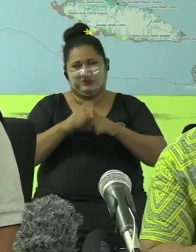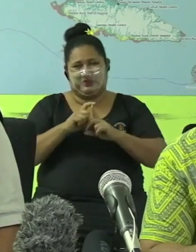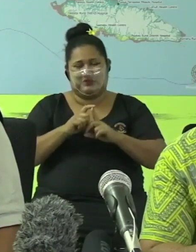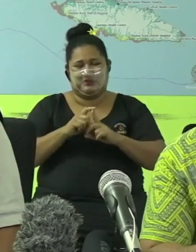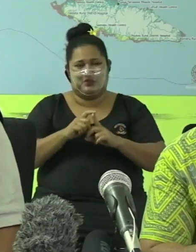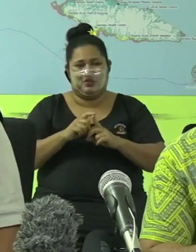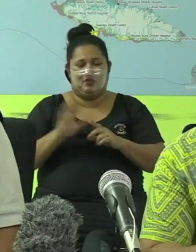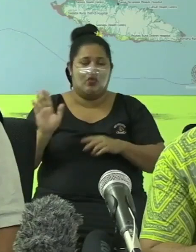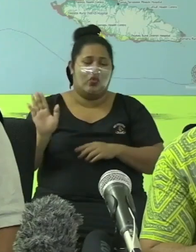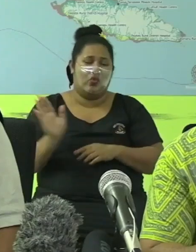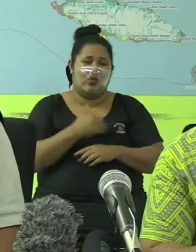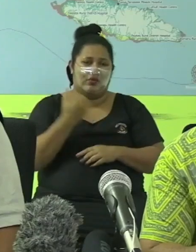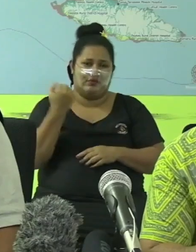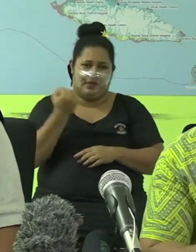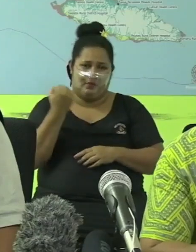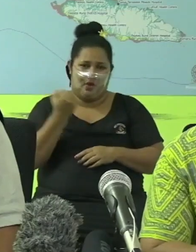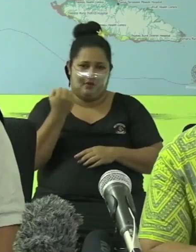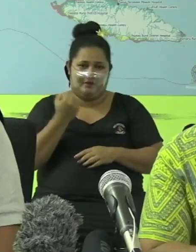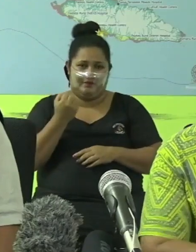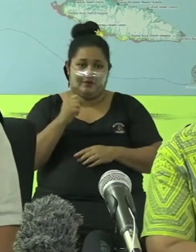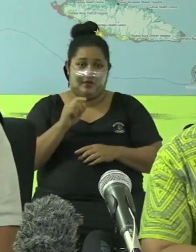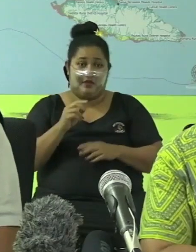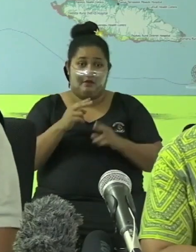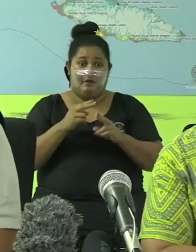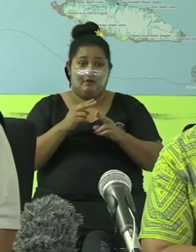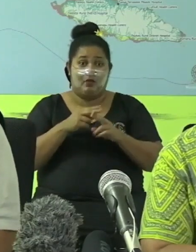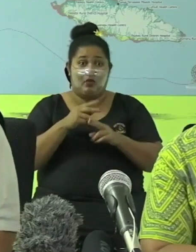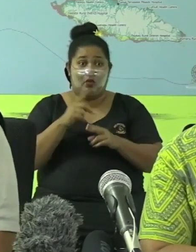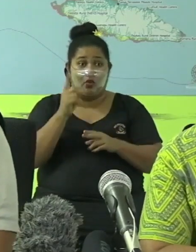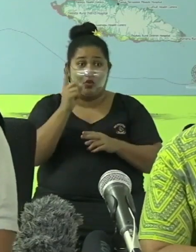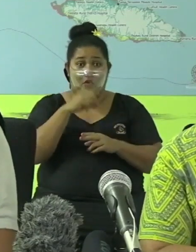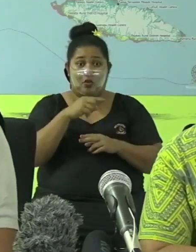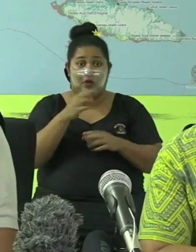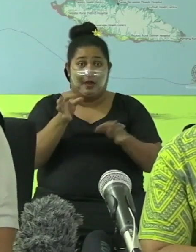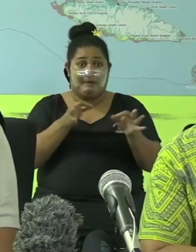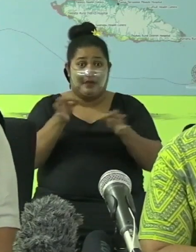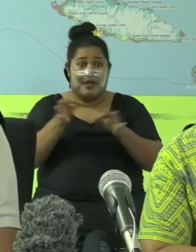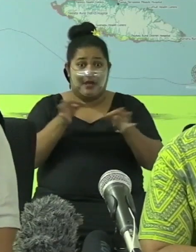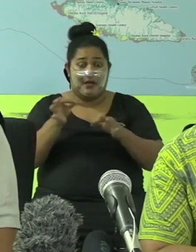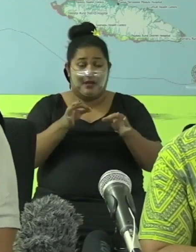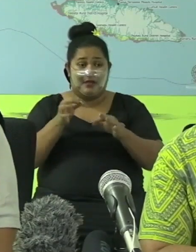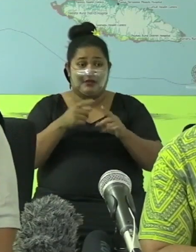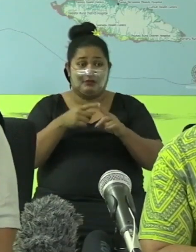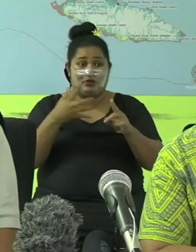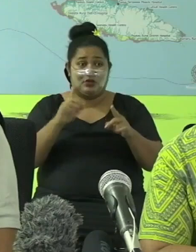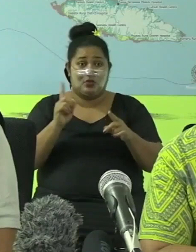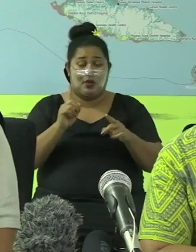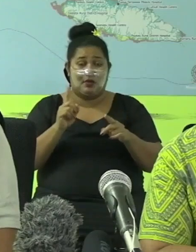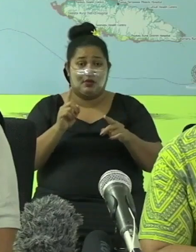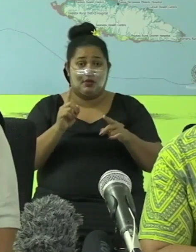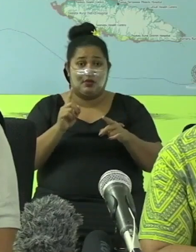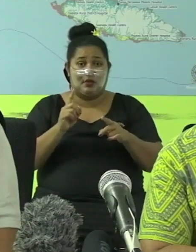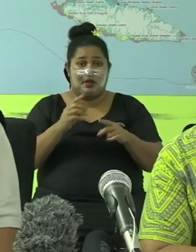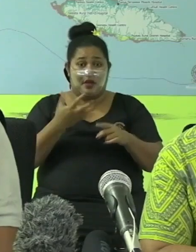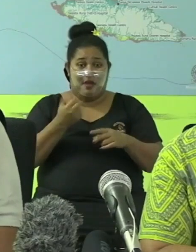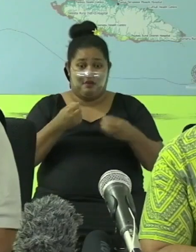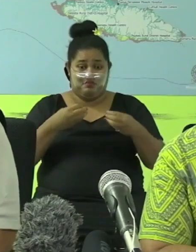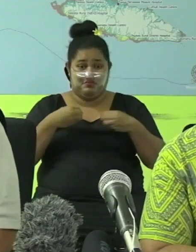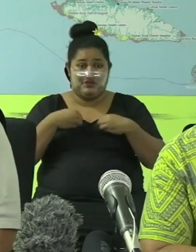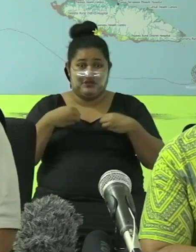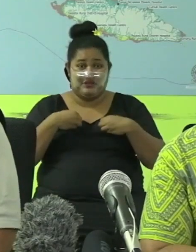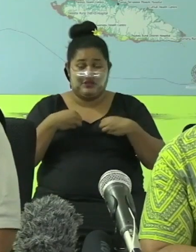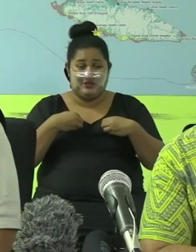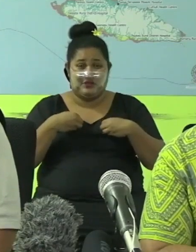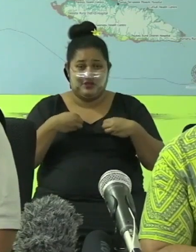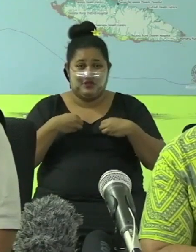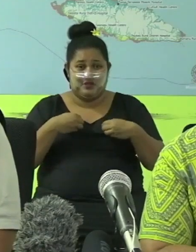o le Atunuu ai mo i latou o loo fuafua mai ia ai meisea i tūlanga ia i latou e ana pisinisi ia o